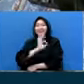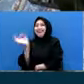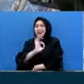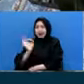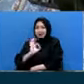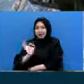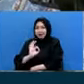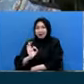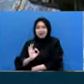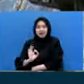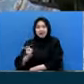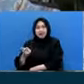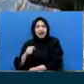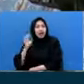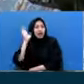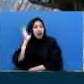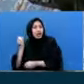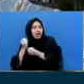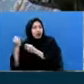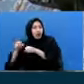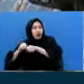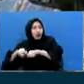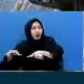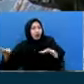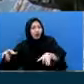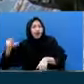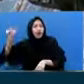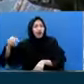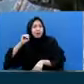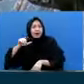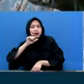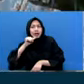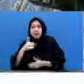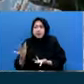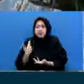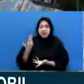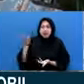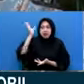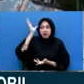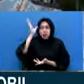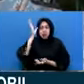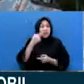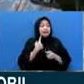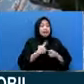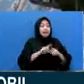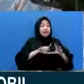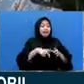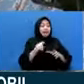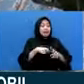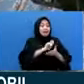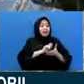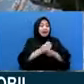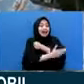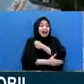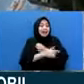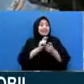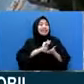Saya tidak tahu itu informasi dari mana Yang jelas sekretar negara atau Sekar presiden tidak